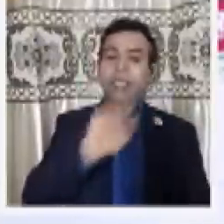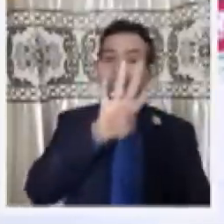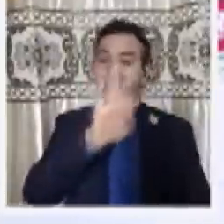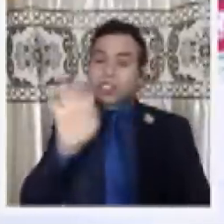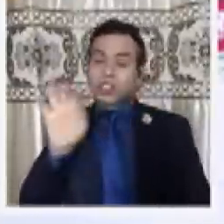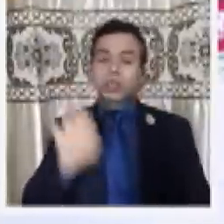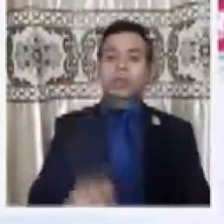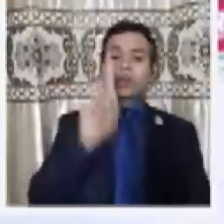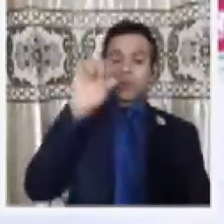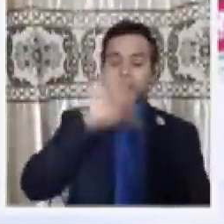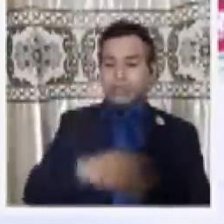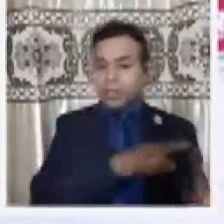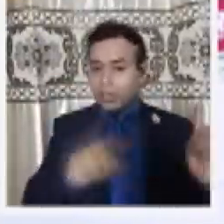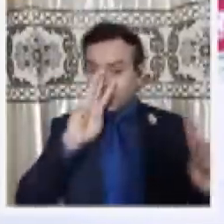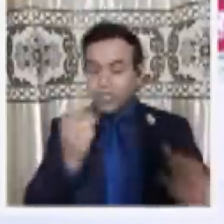24 ঘন্টায় বিশ্বে মৃত্যুবরণ করেছেন